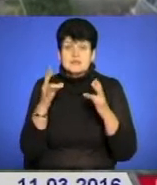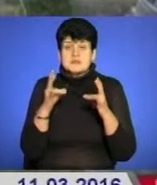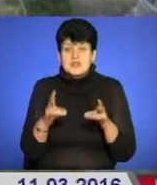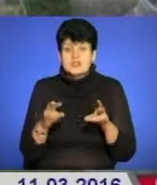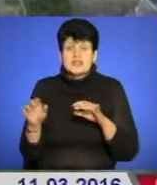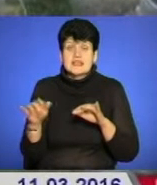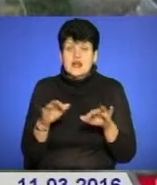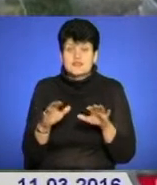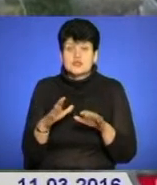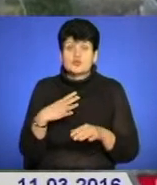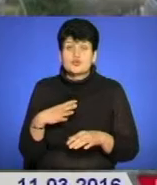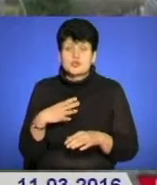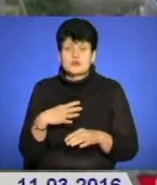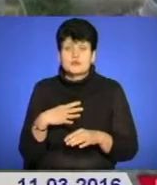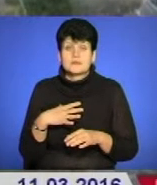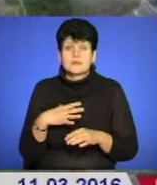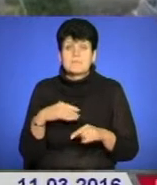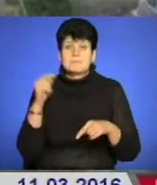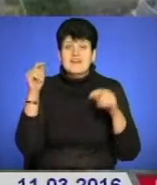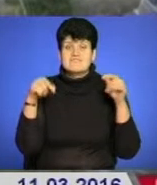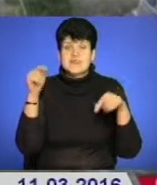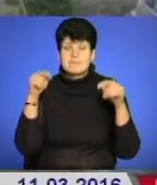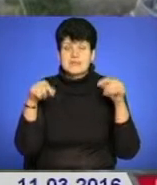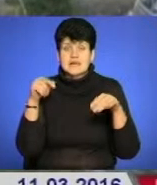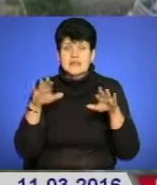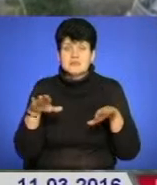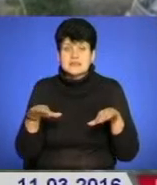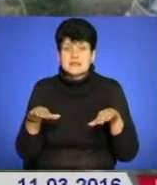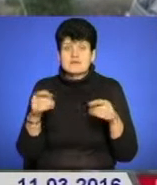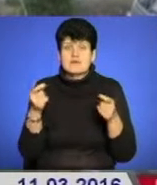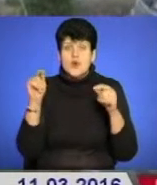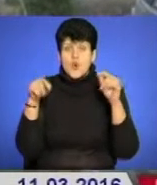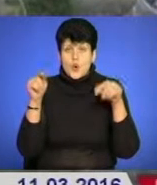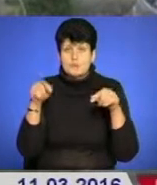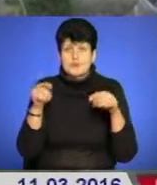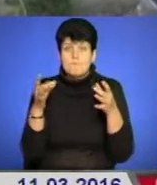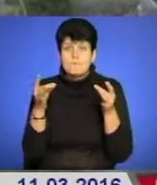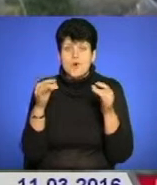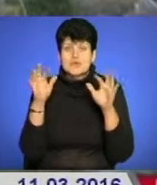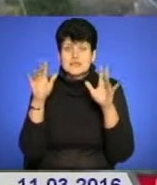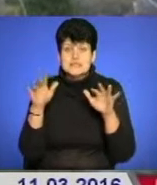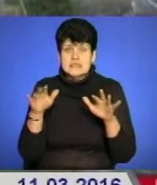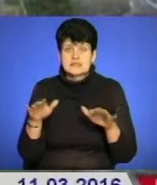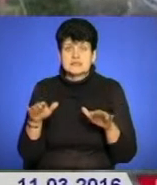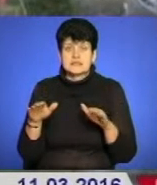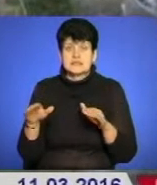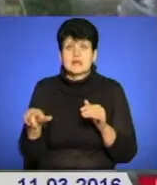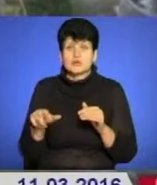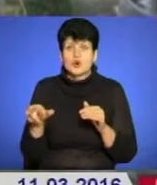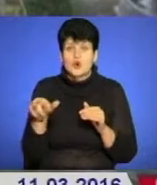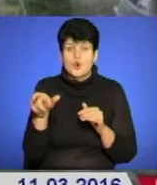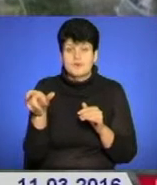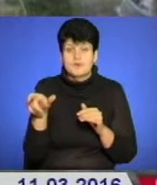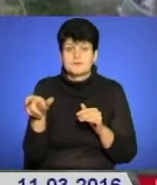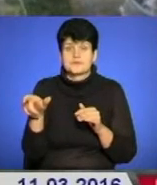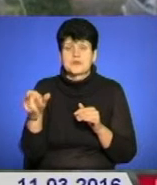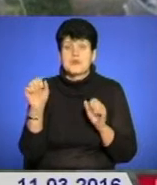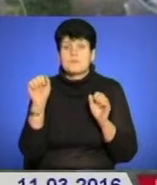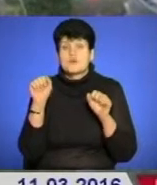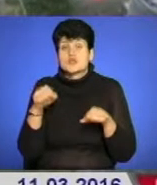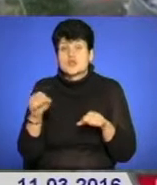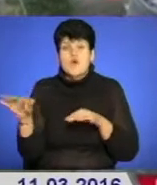погоди очікується при випаданні місцями невеликих опадів у вигляді мокрого снігу на дорогах, на окремих ділянках доріг,